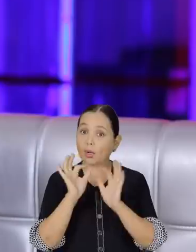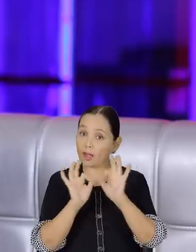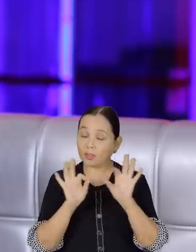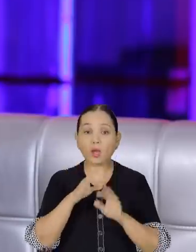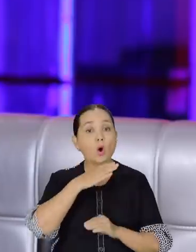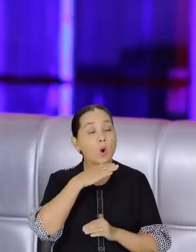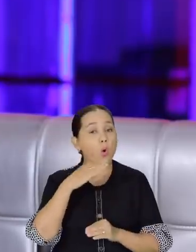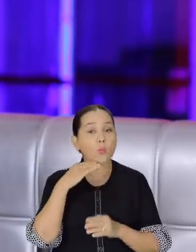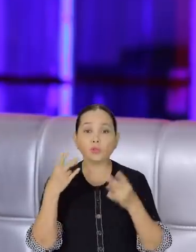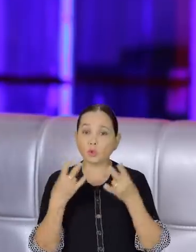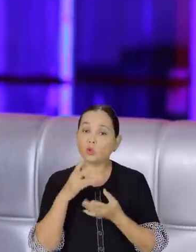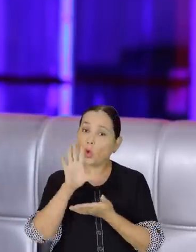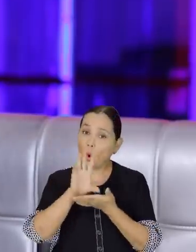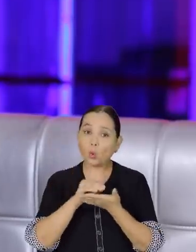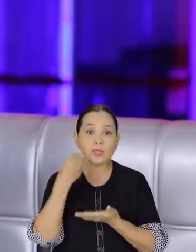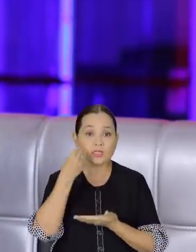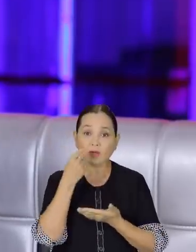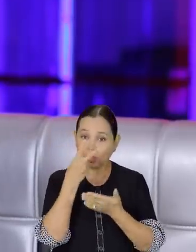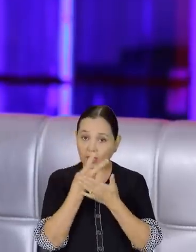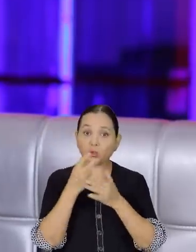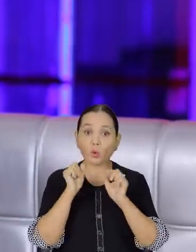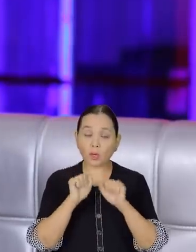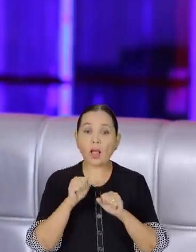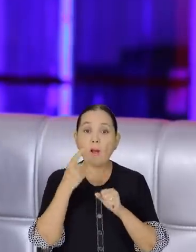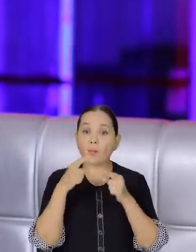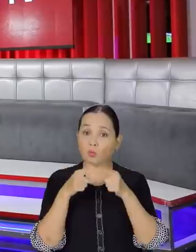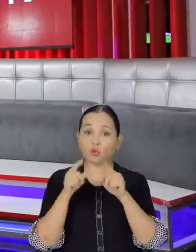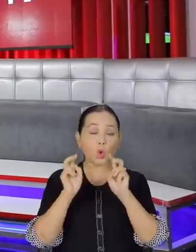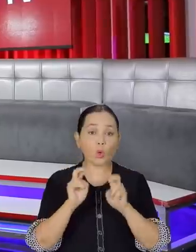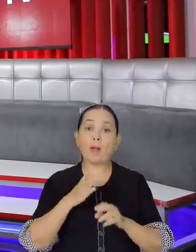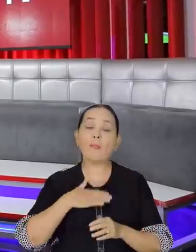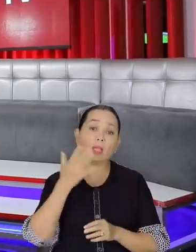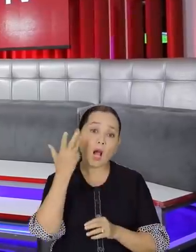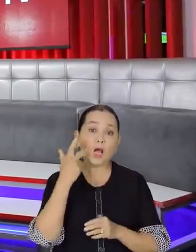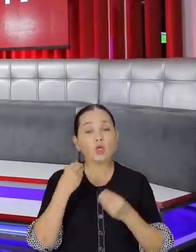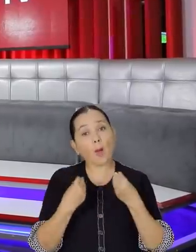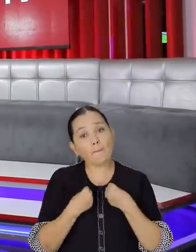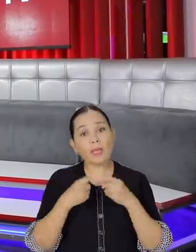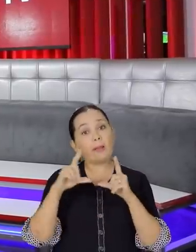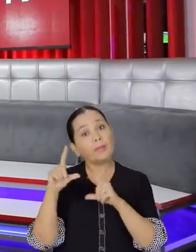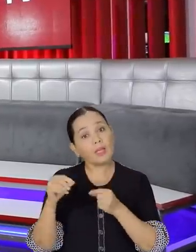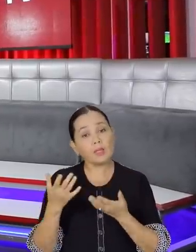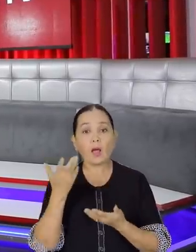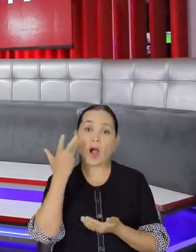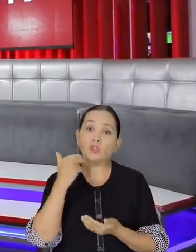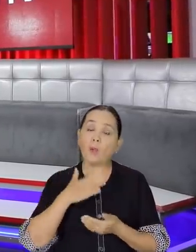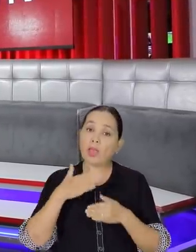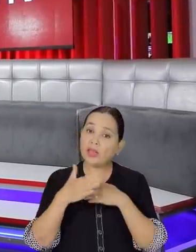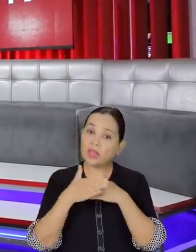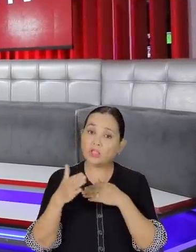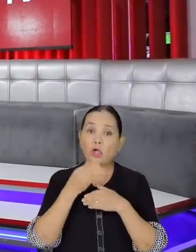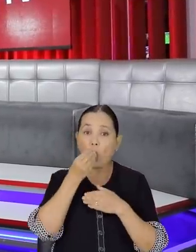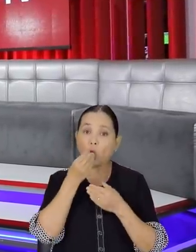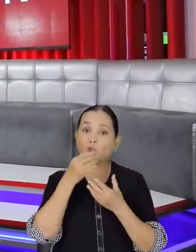o'tdik. Ko'pchilik uchun o'rnak sifatida keltirish mumkin. Bir burchakka o'tirib olib, menga qachon berib ketishar ekan, qachon meni eshigimda